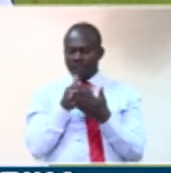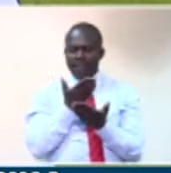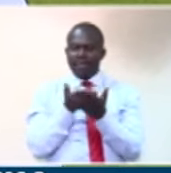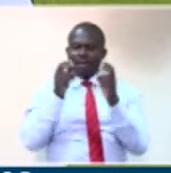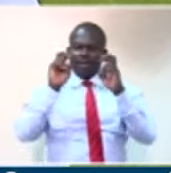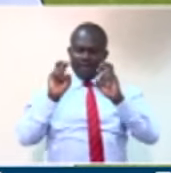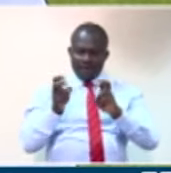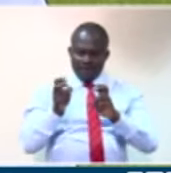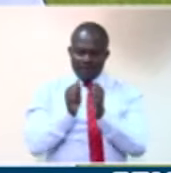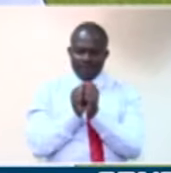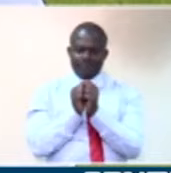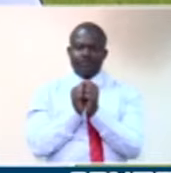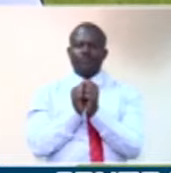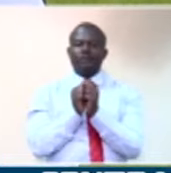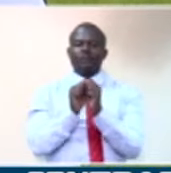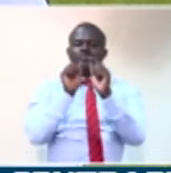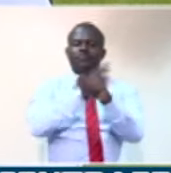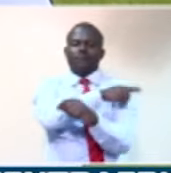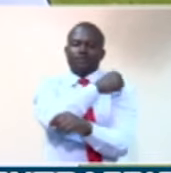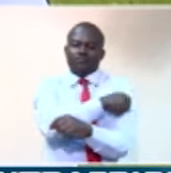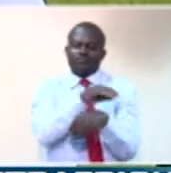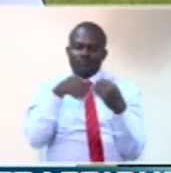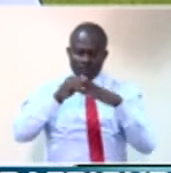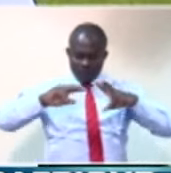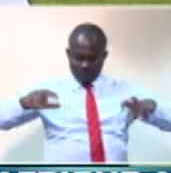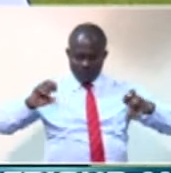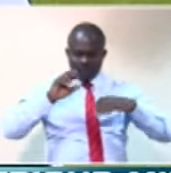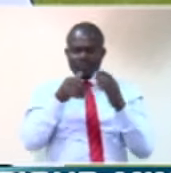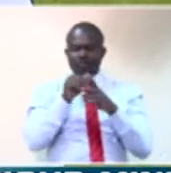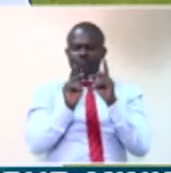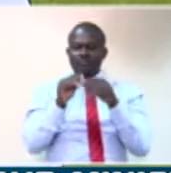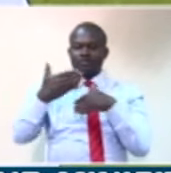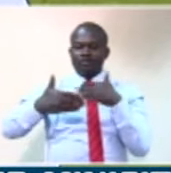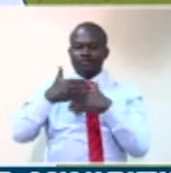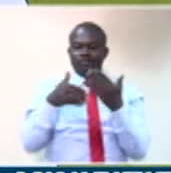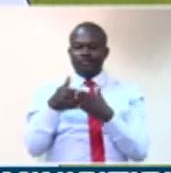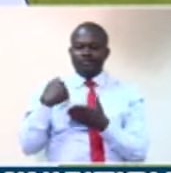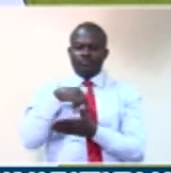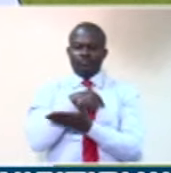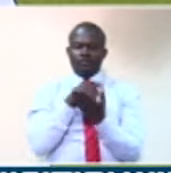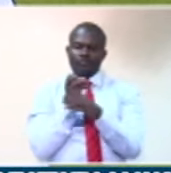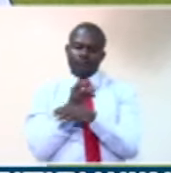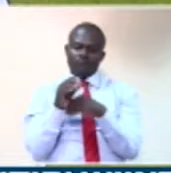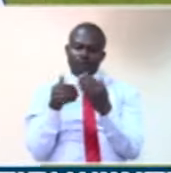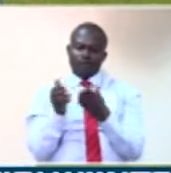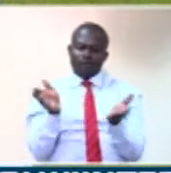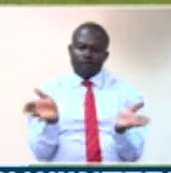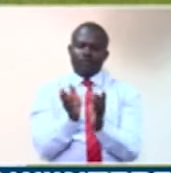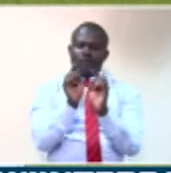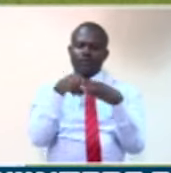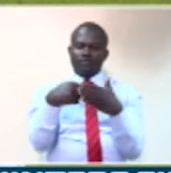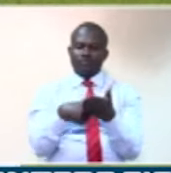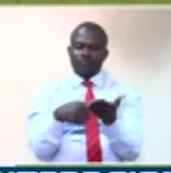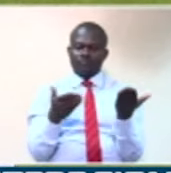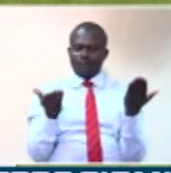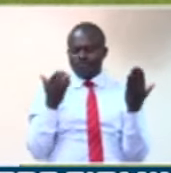ko umuntu ajya kwa muganga akisuzumisha cyangwa se abantu bamuri hafi bakamugira inama bamushishikariza kujya kwivuza, kubera